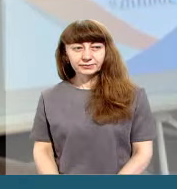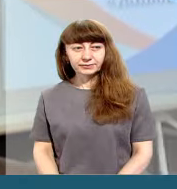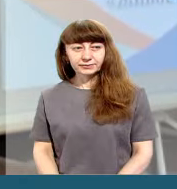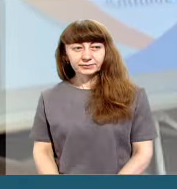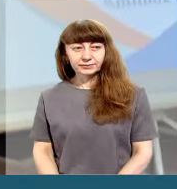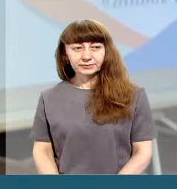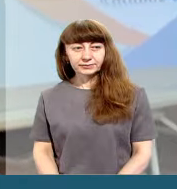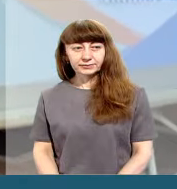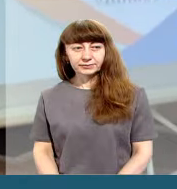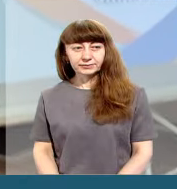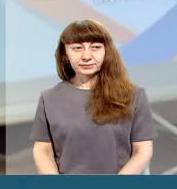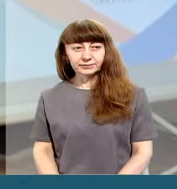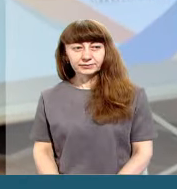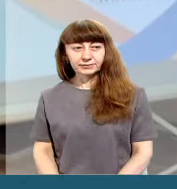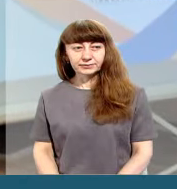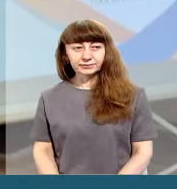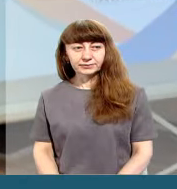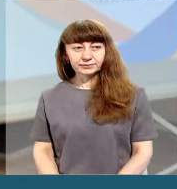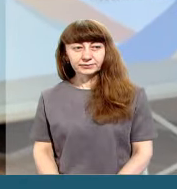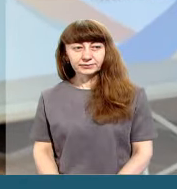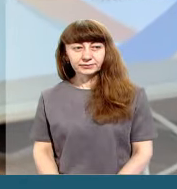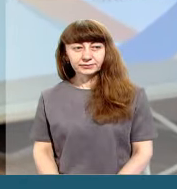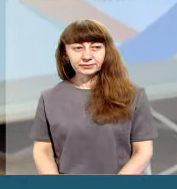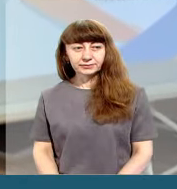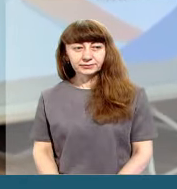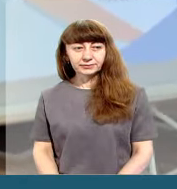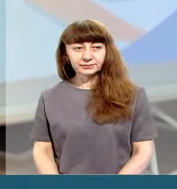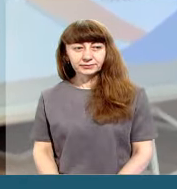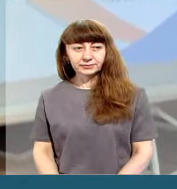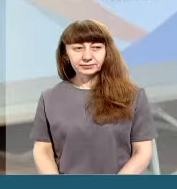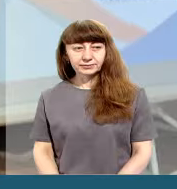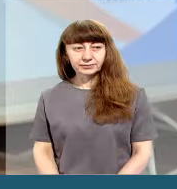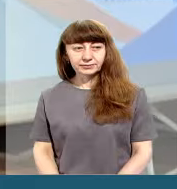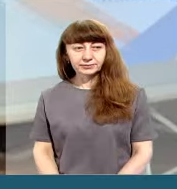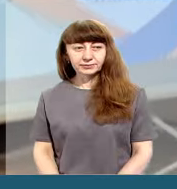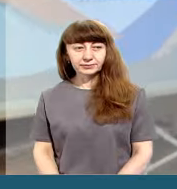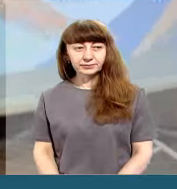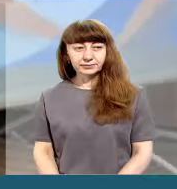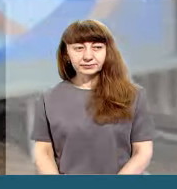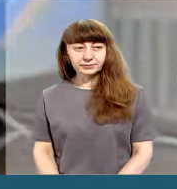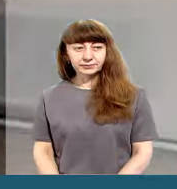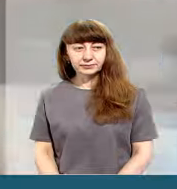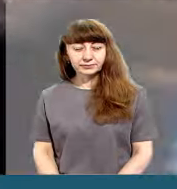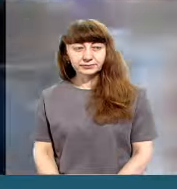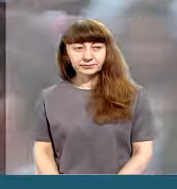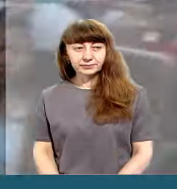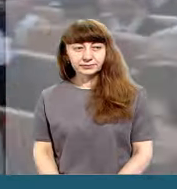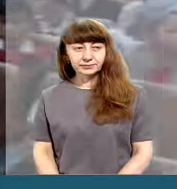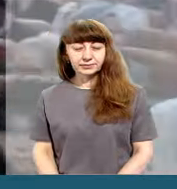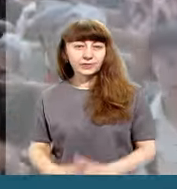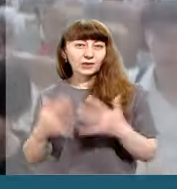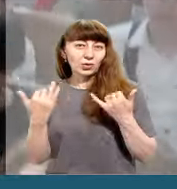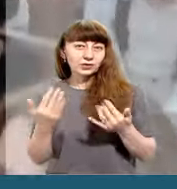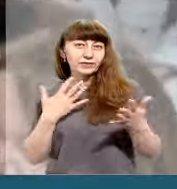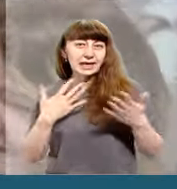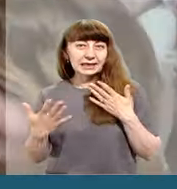Все, что не задавали мне, делал я кое-как, вот так. Примечателен и сам